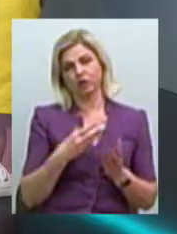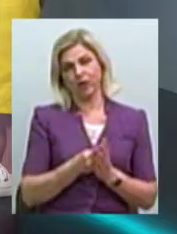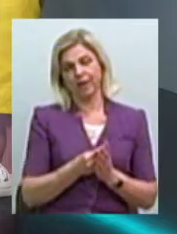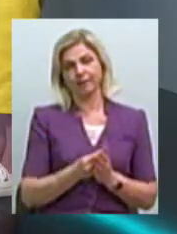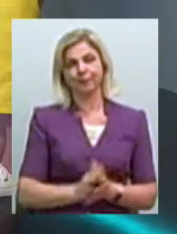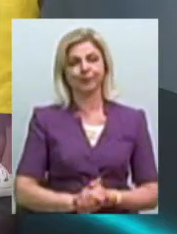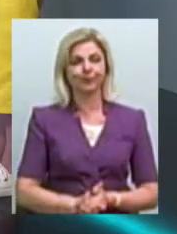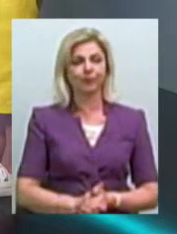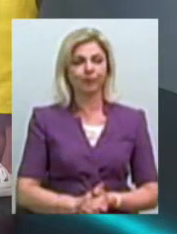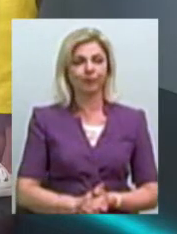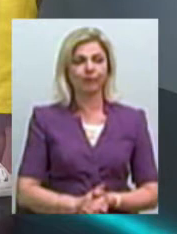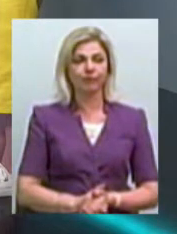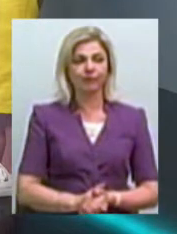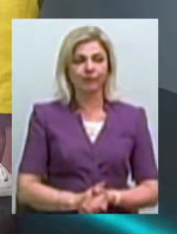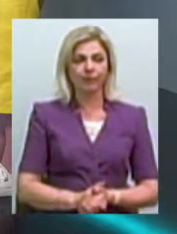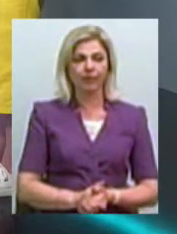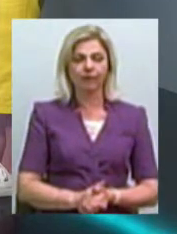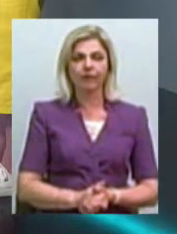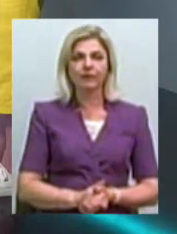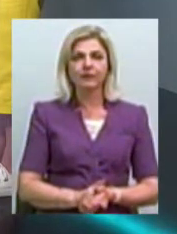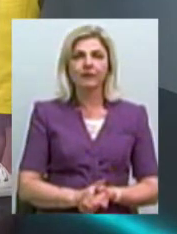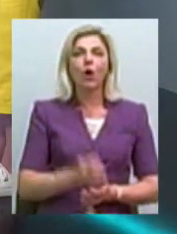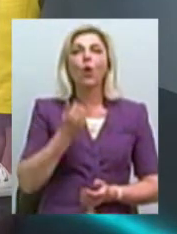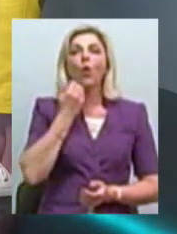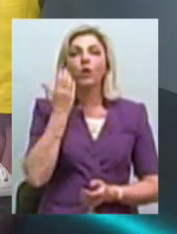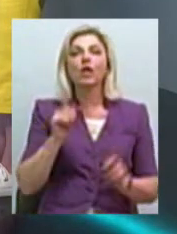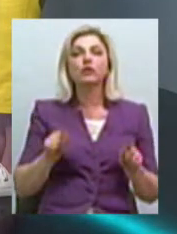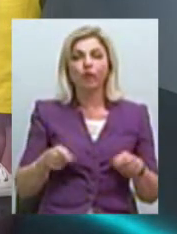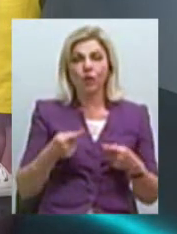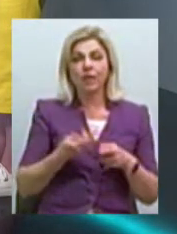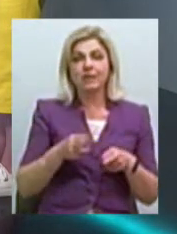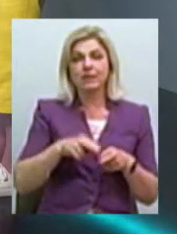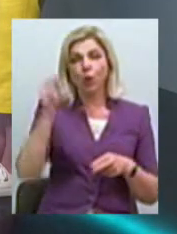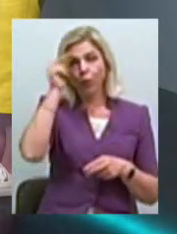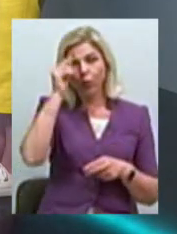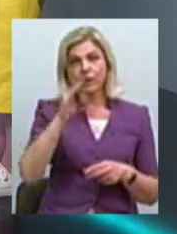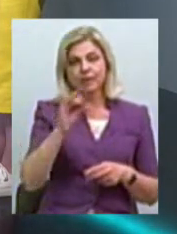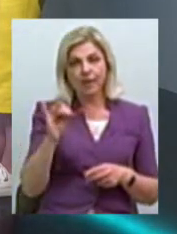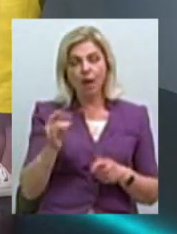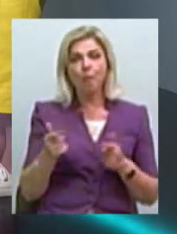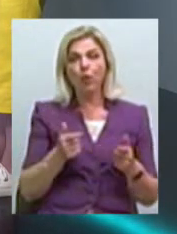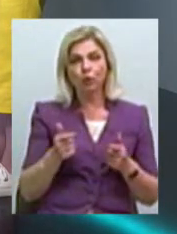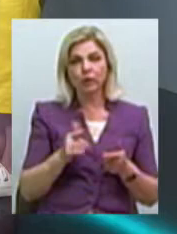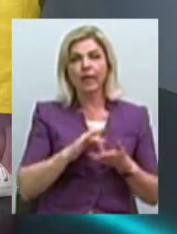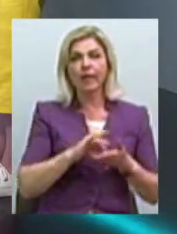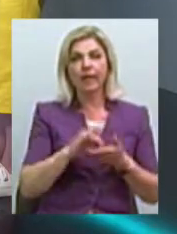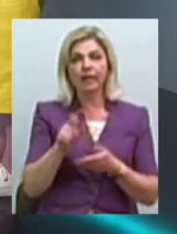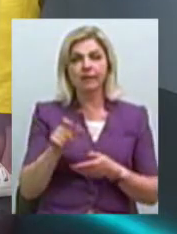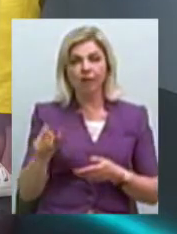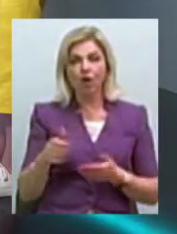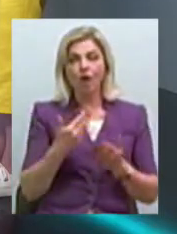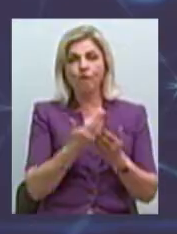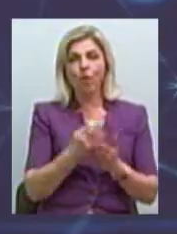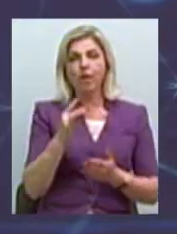а коли створились ці курси підготовки гідів і результати, ось Дар'я